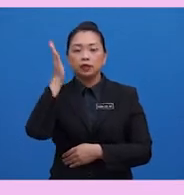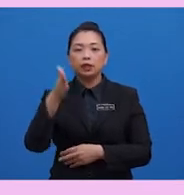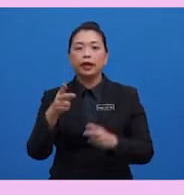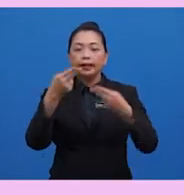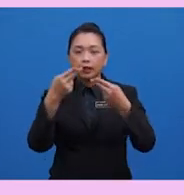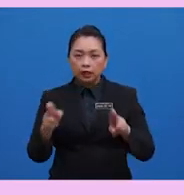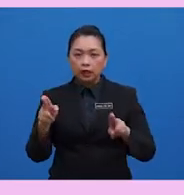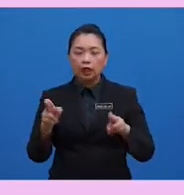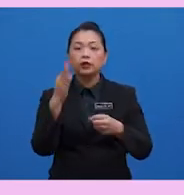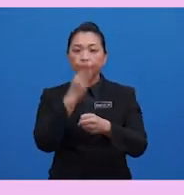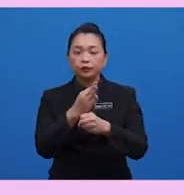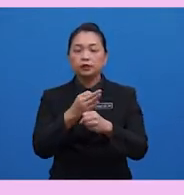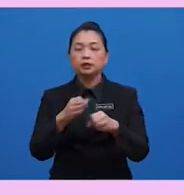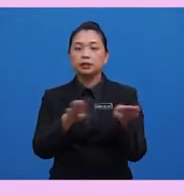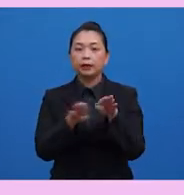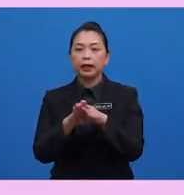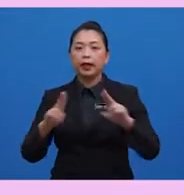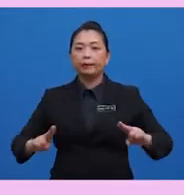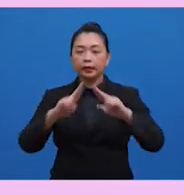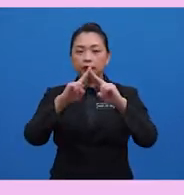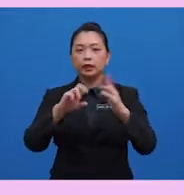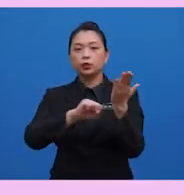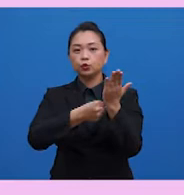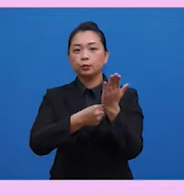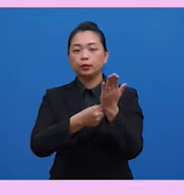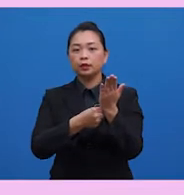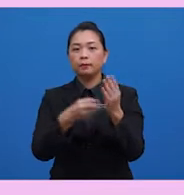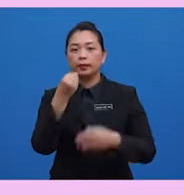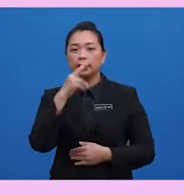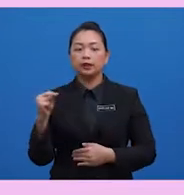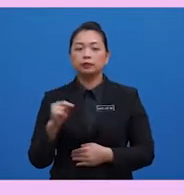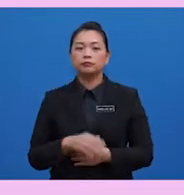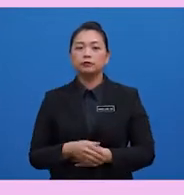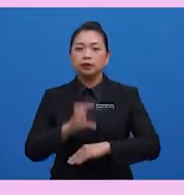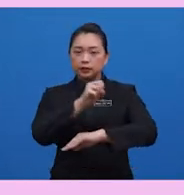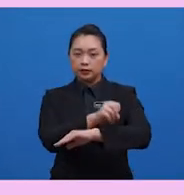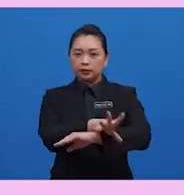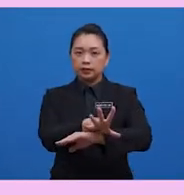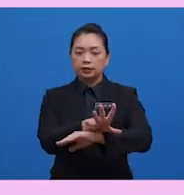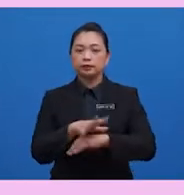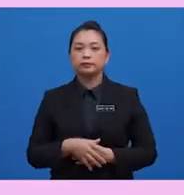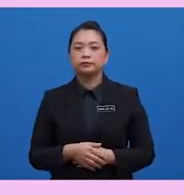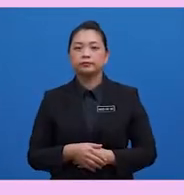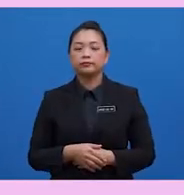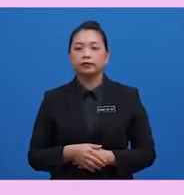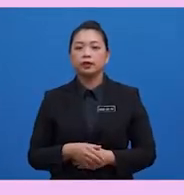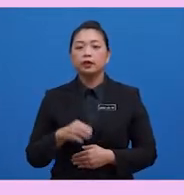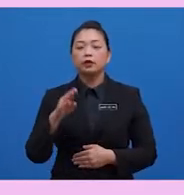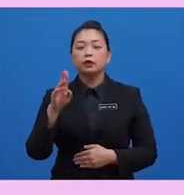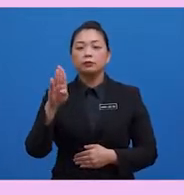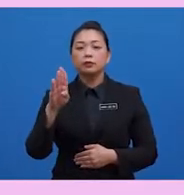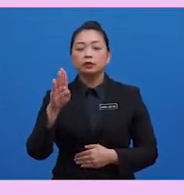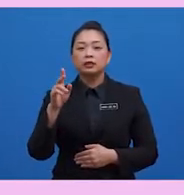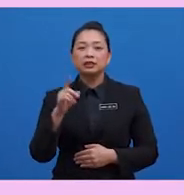habitat, sumber makanan dan penghalang hakisan ombak. Kesannya, komponen biotik seperti